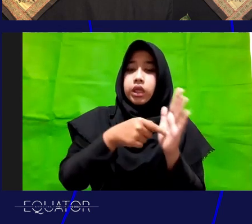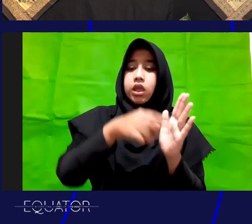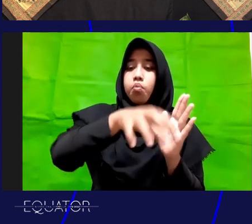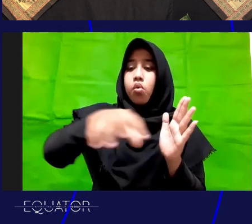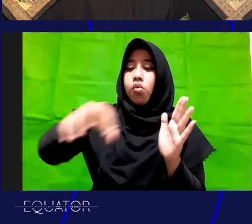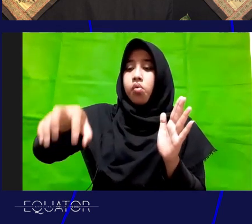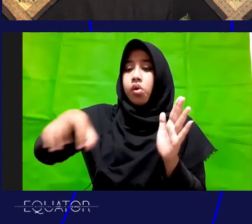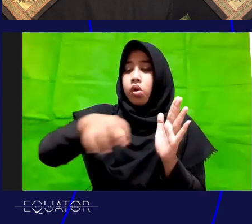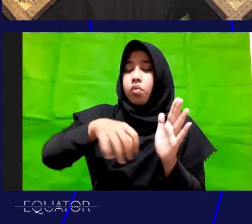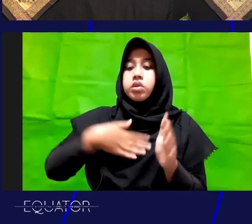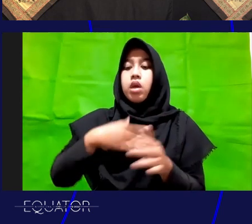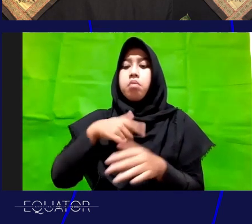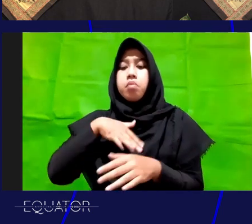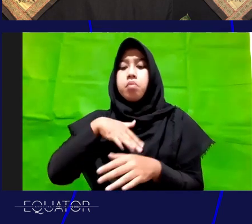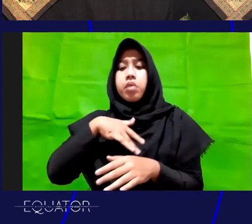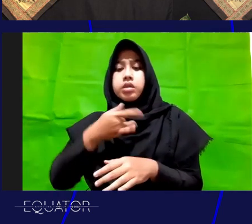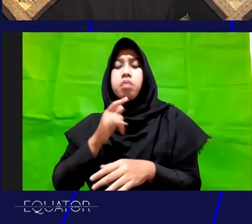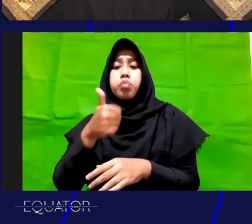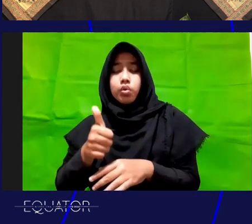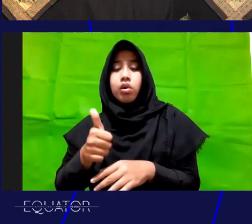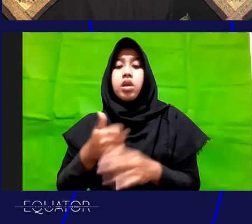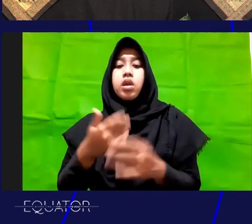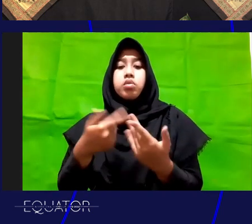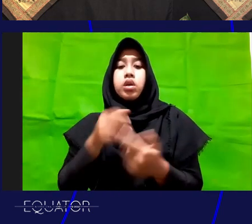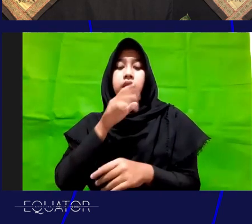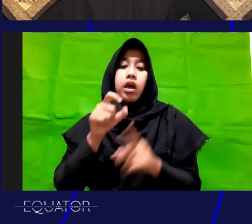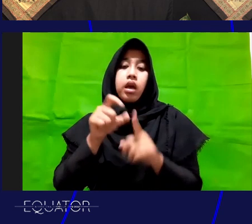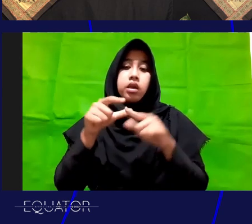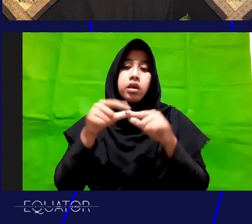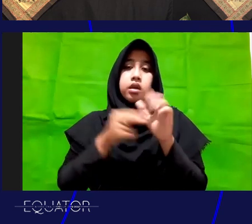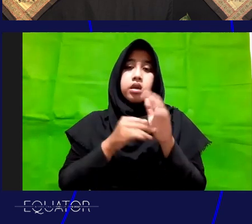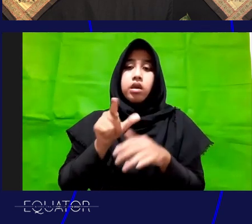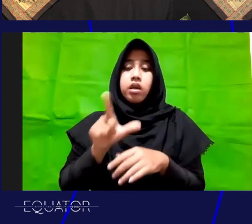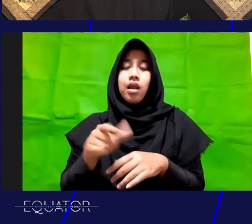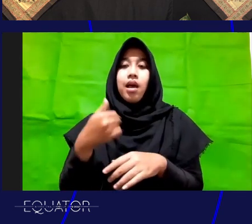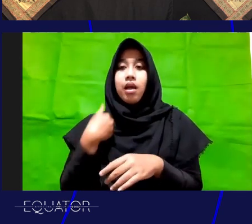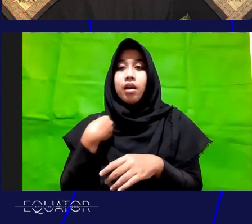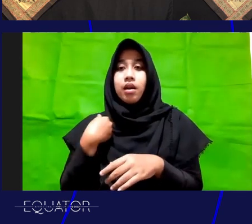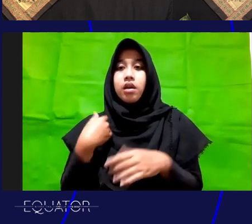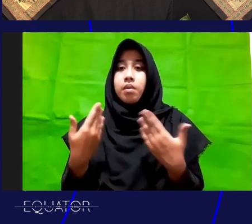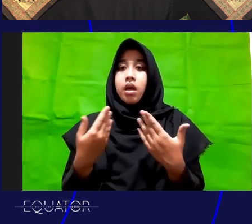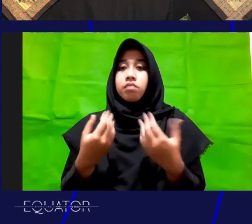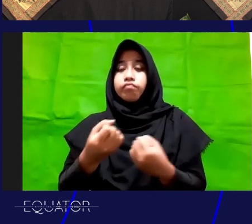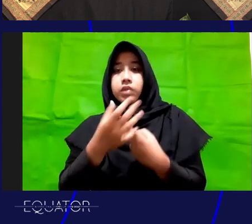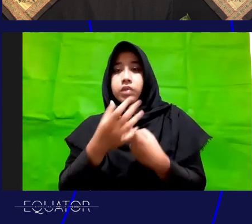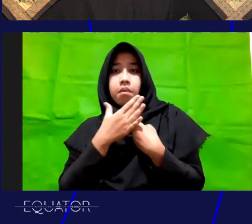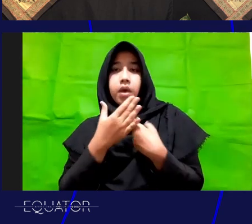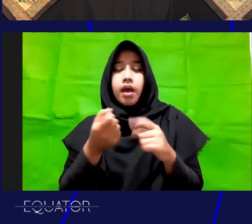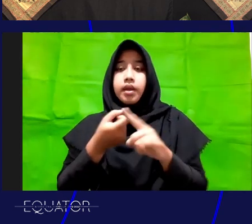memang benar yang dikatakan Daniel tadi, adanya satu apa ya, dampak dari kolonial atau